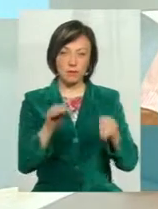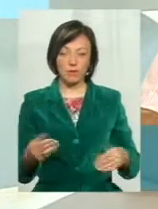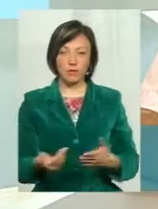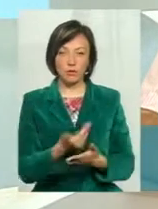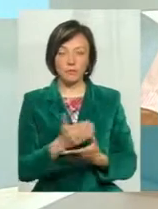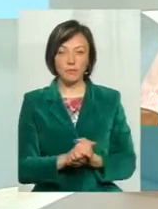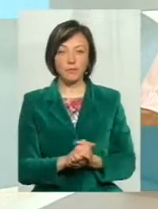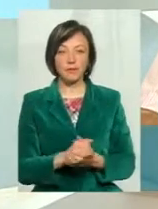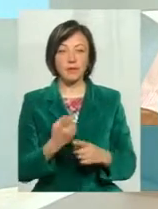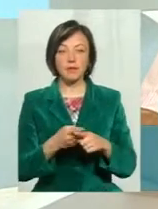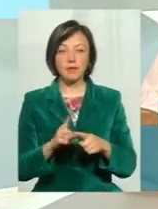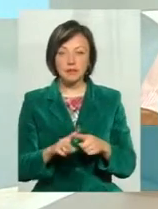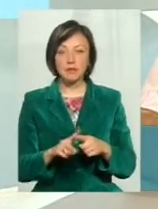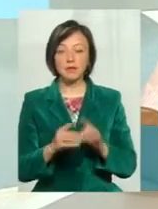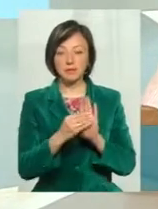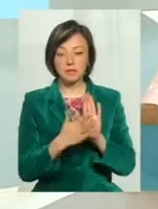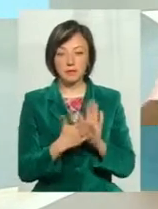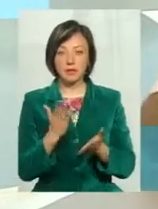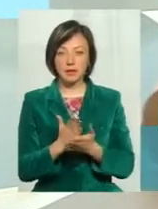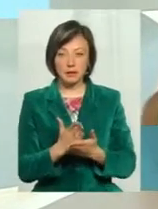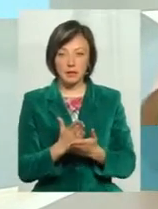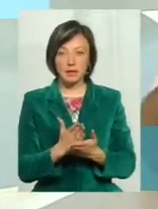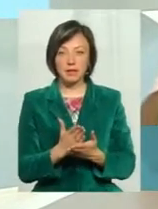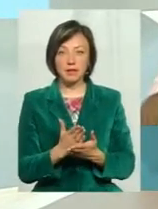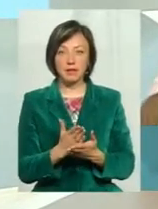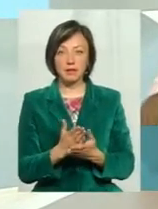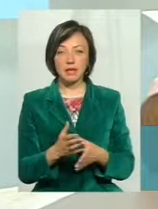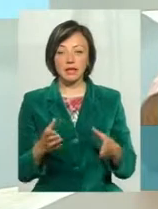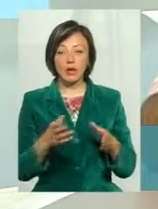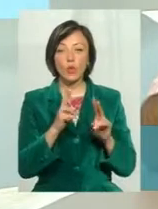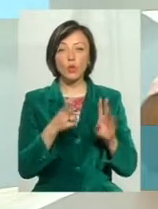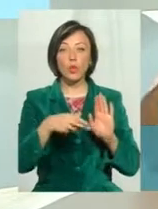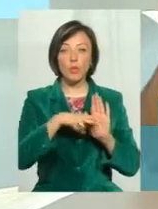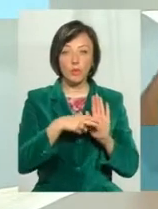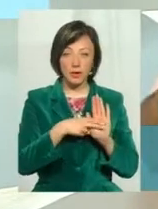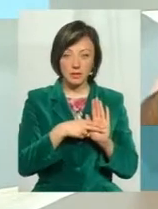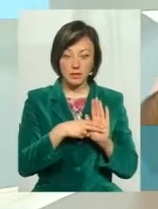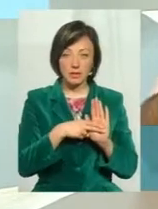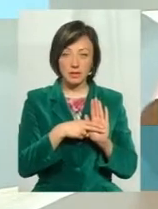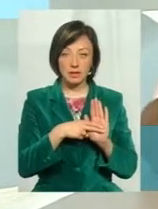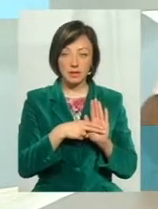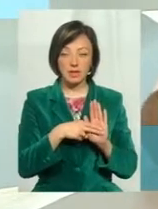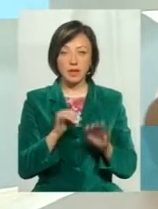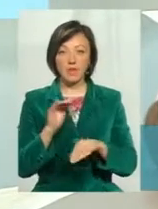В тій декларації, зокрема, і зазначається склад зареєстрованих.